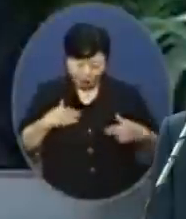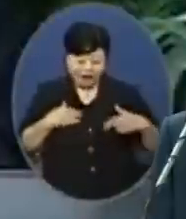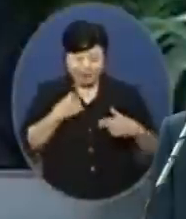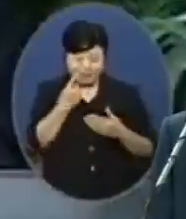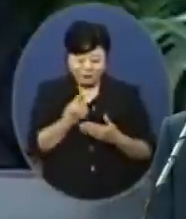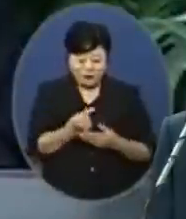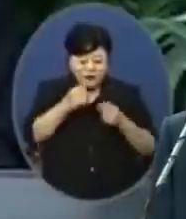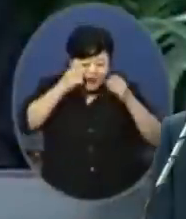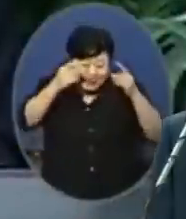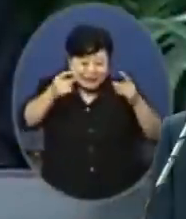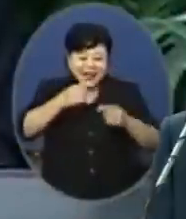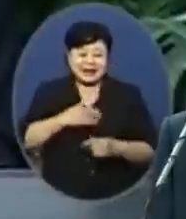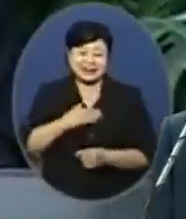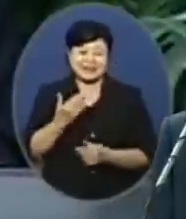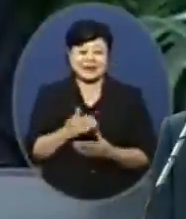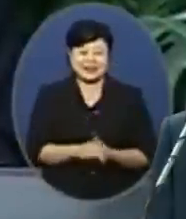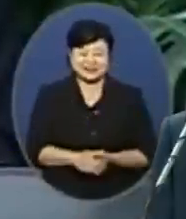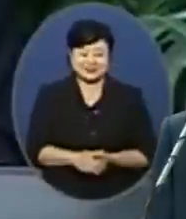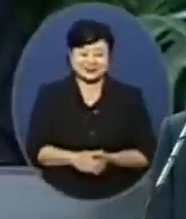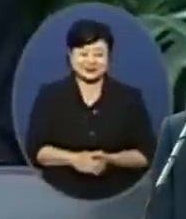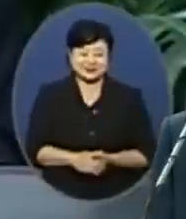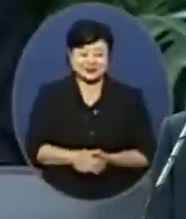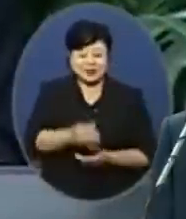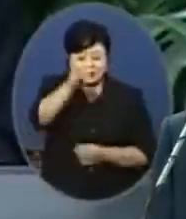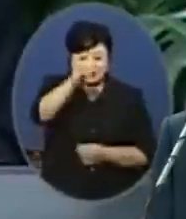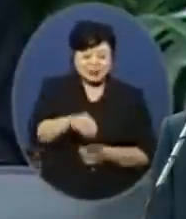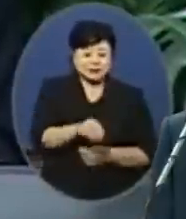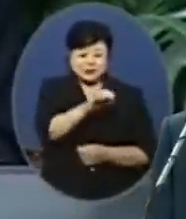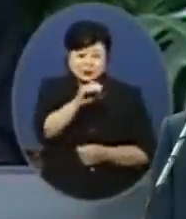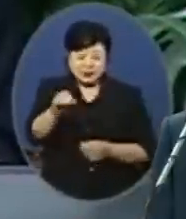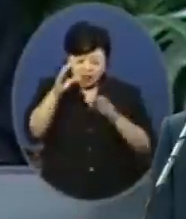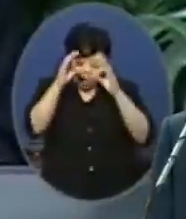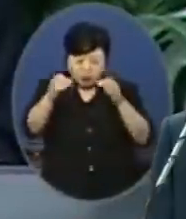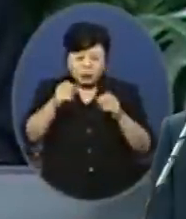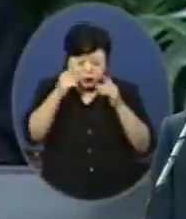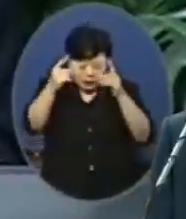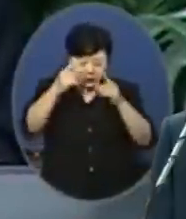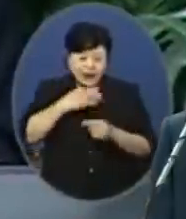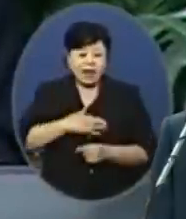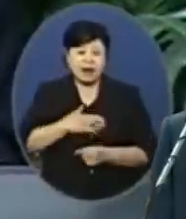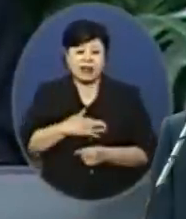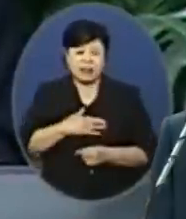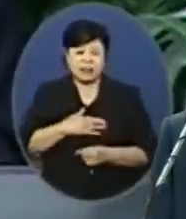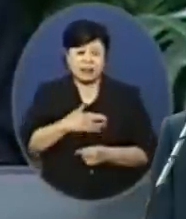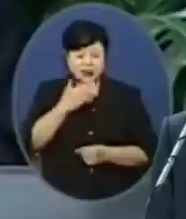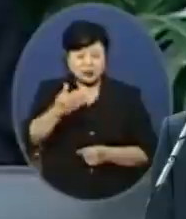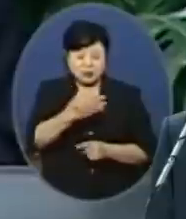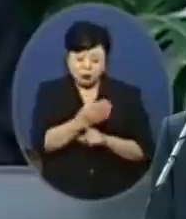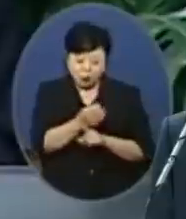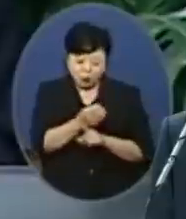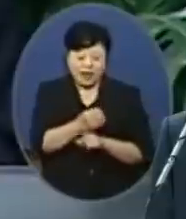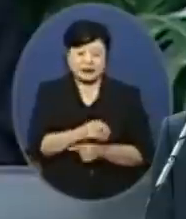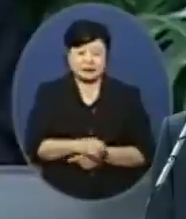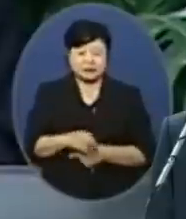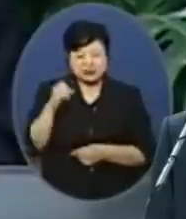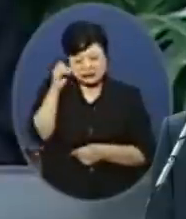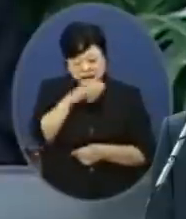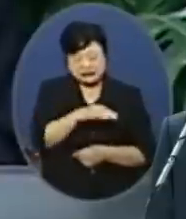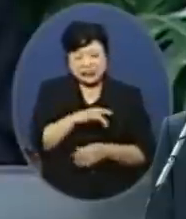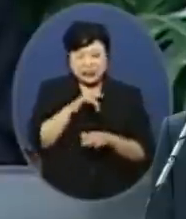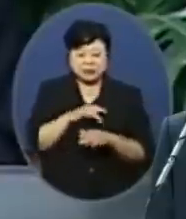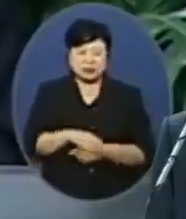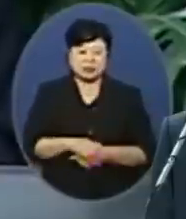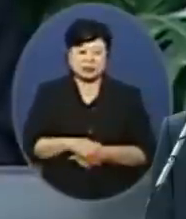것을 깨달아 알아야 되는 것입니다. 십자가를 보고 깨닫고 아는 것이 여러분 보배인 것입니다. 그냥 뭐